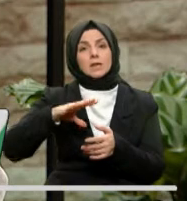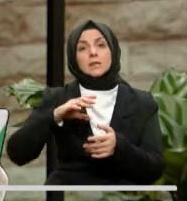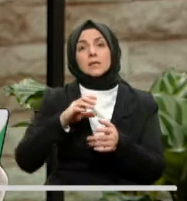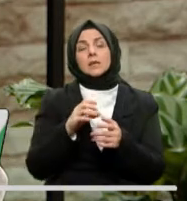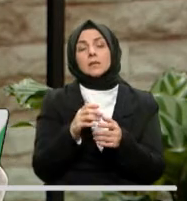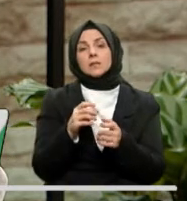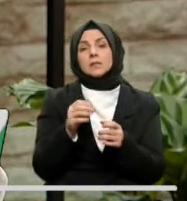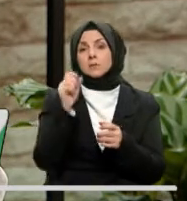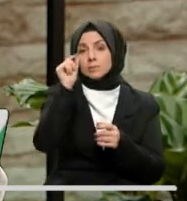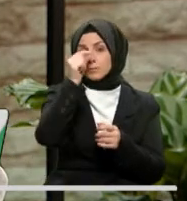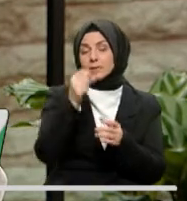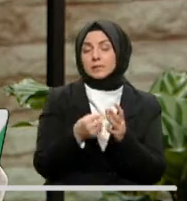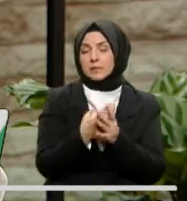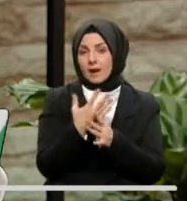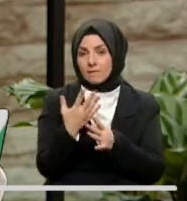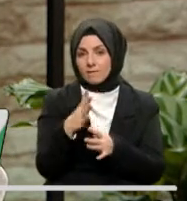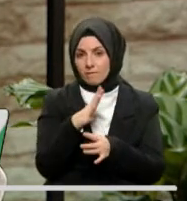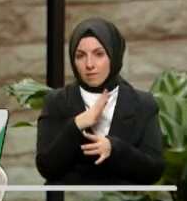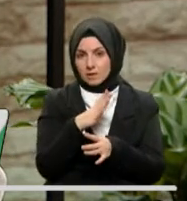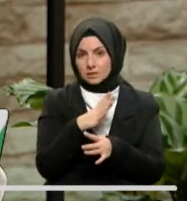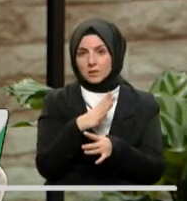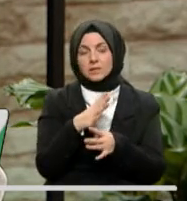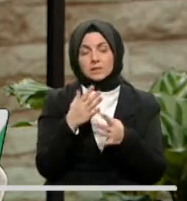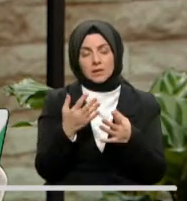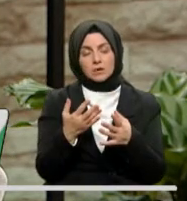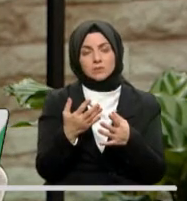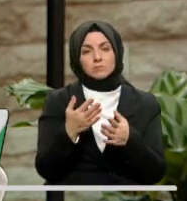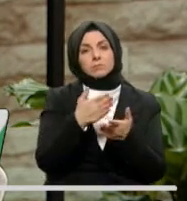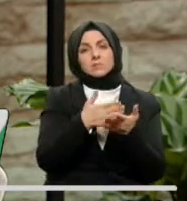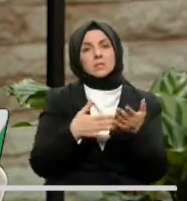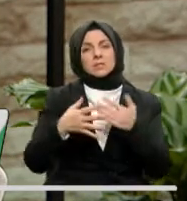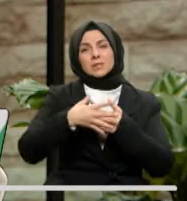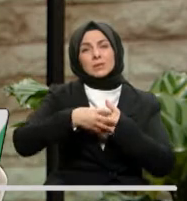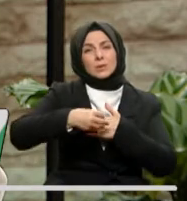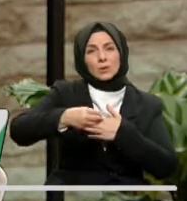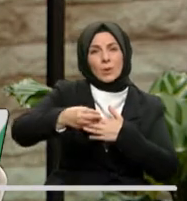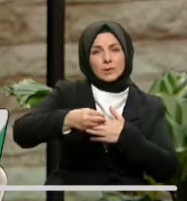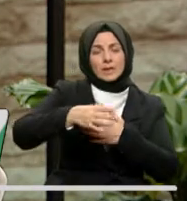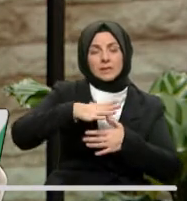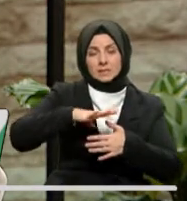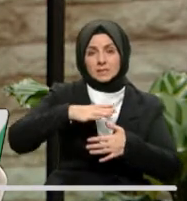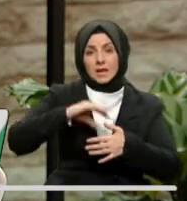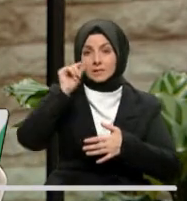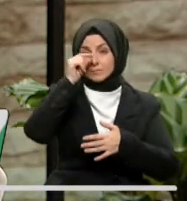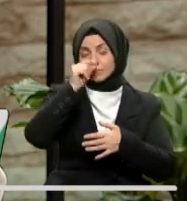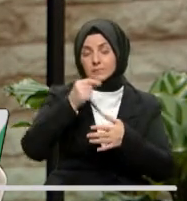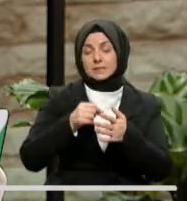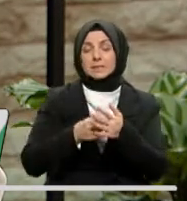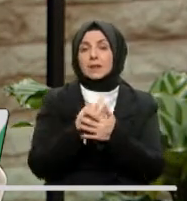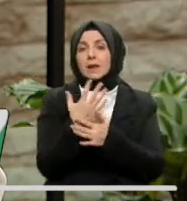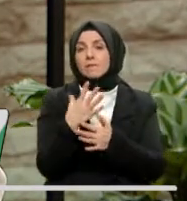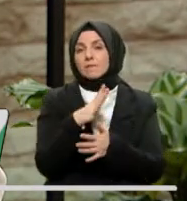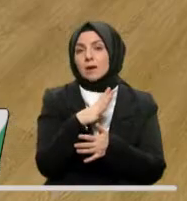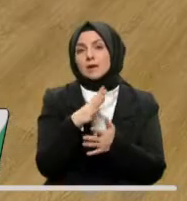isteyen bitkiler diyoruz 5000-10000 lüks yani yarı gölge dediğimiz ortam isteyen bitkiler var bir de çok düşük yani gölge